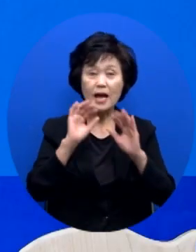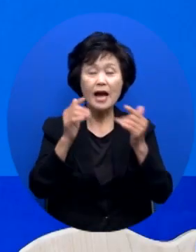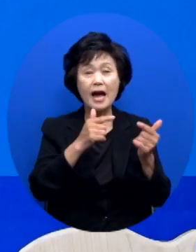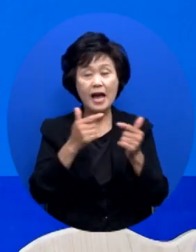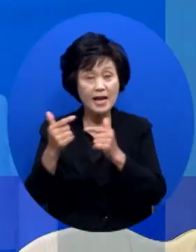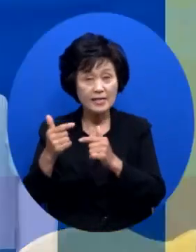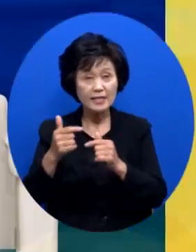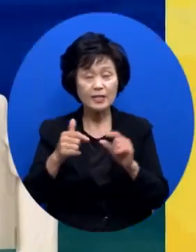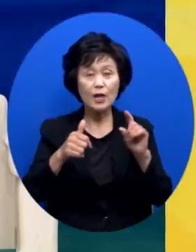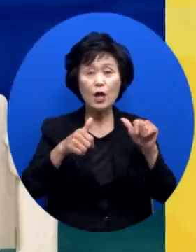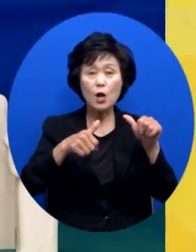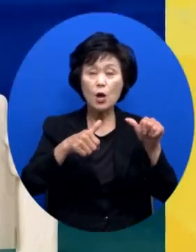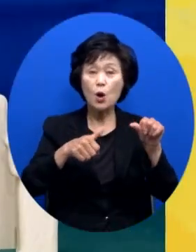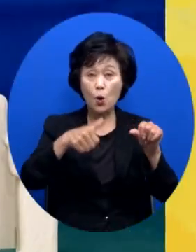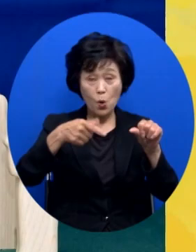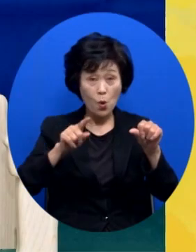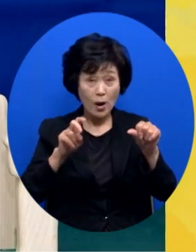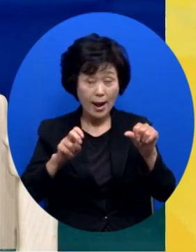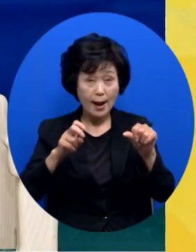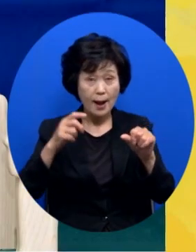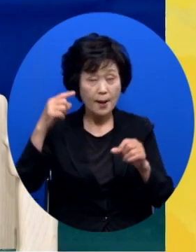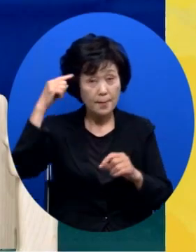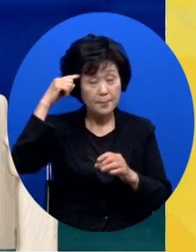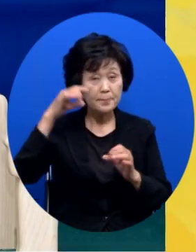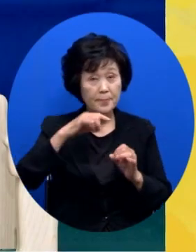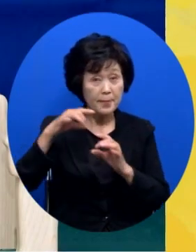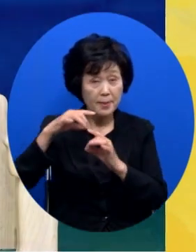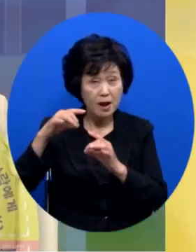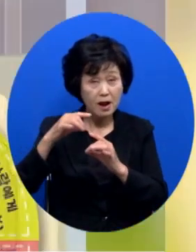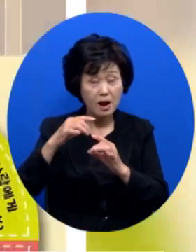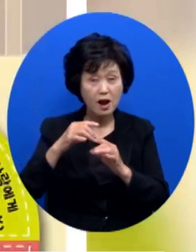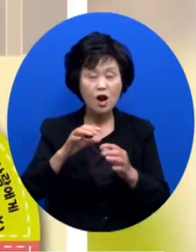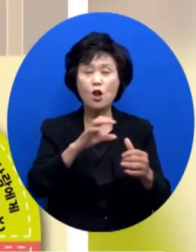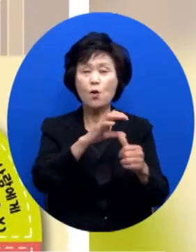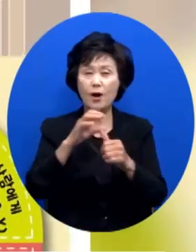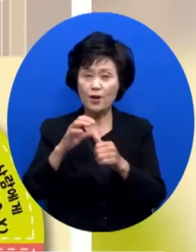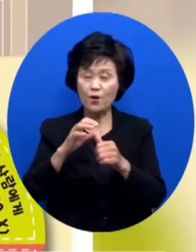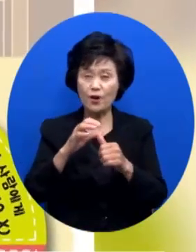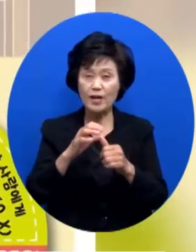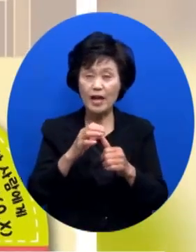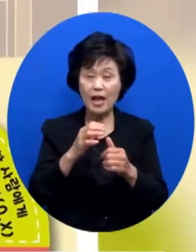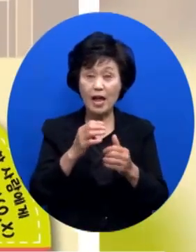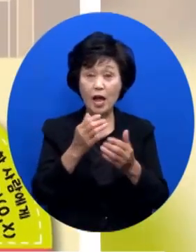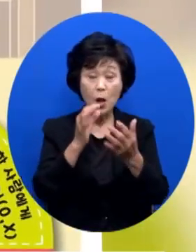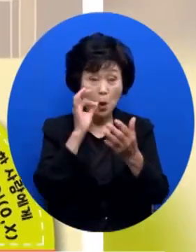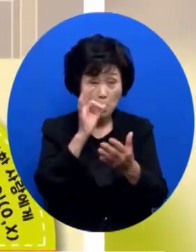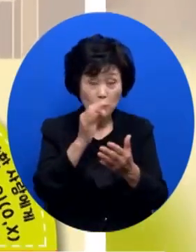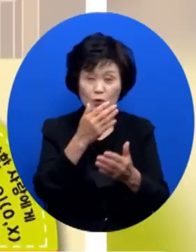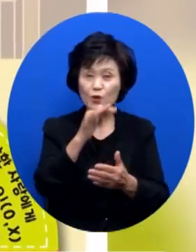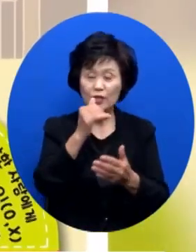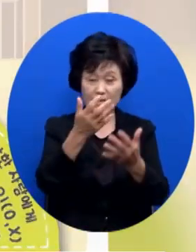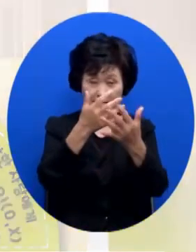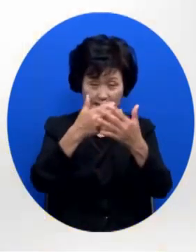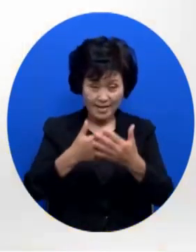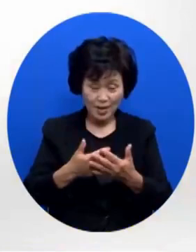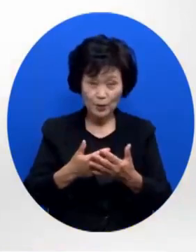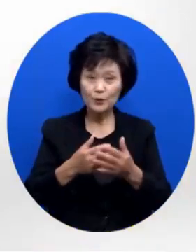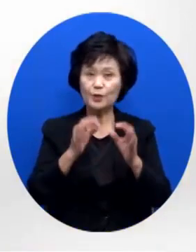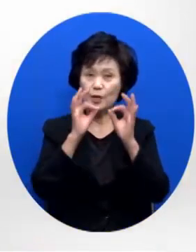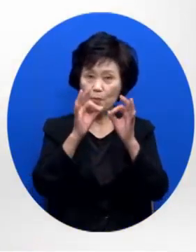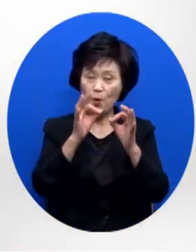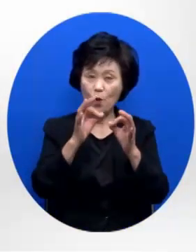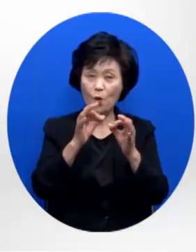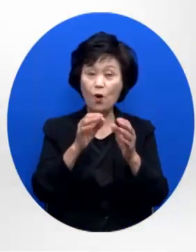오감을 일깨우는 영성교구, 센싱 더 스토리를 활용한 시각자료를 제공함으로써 교리적 내용을